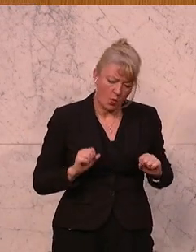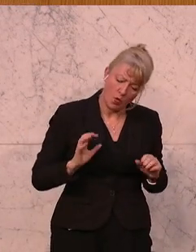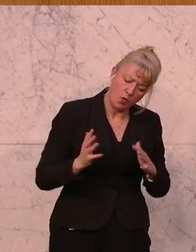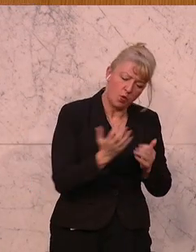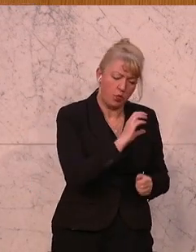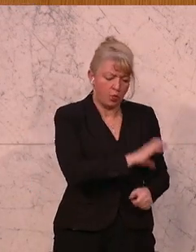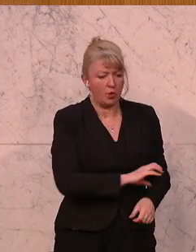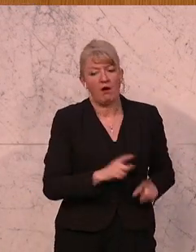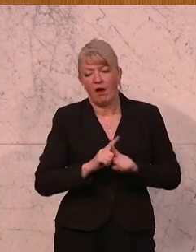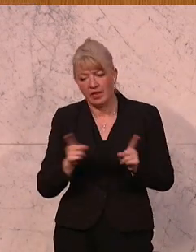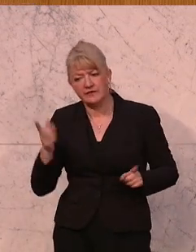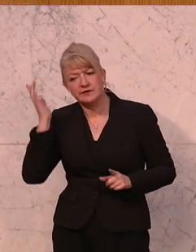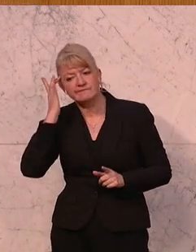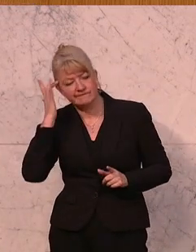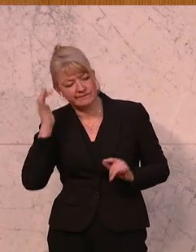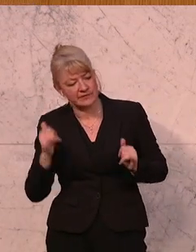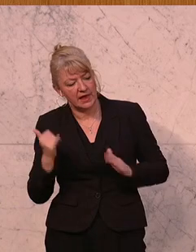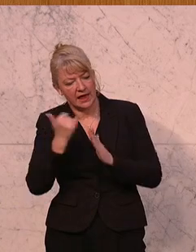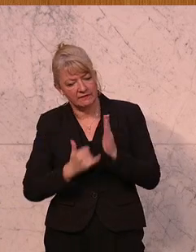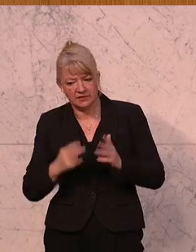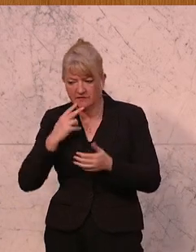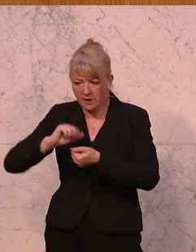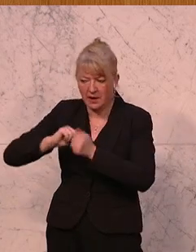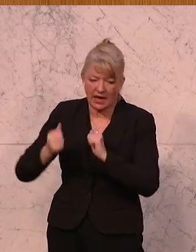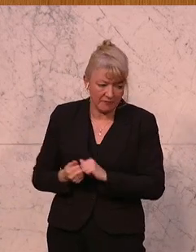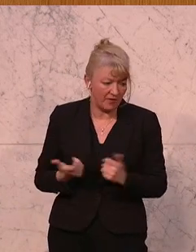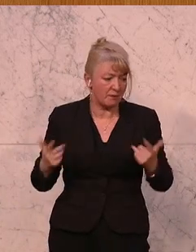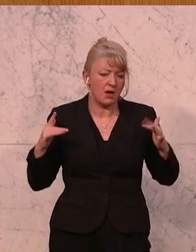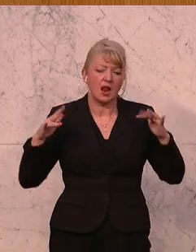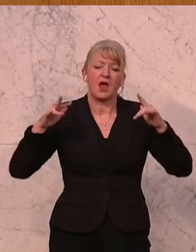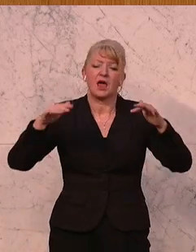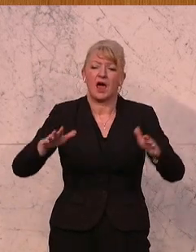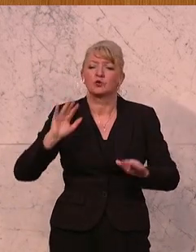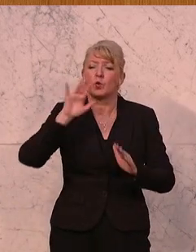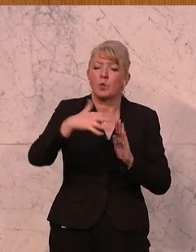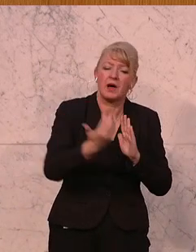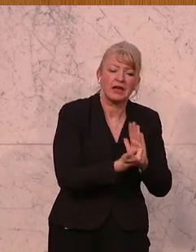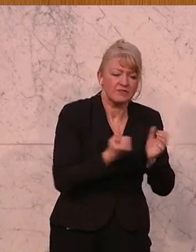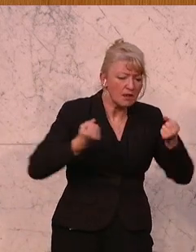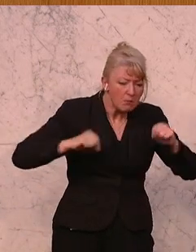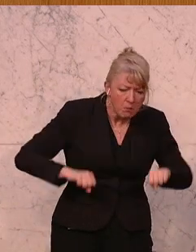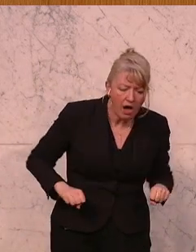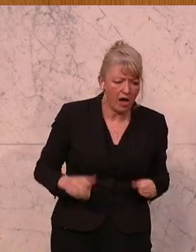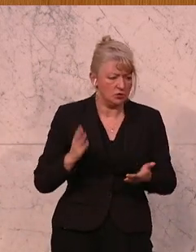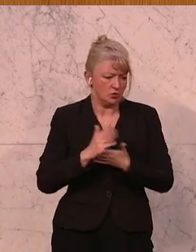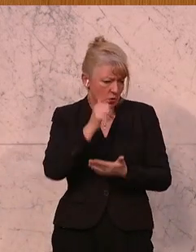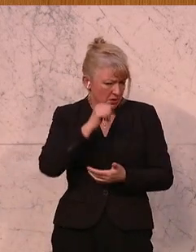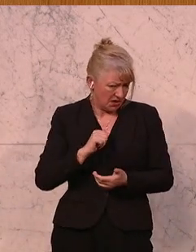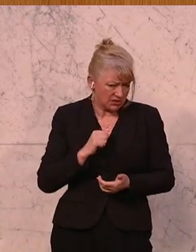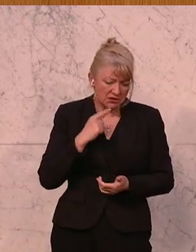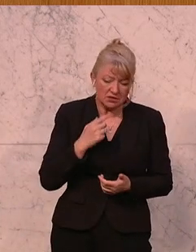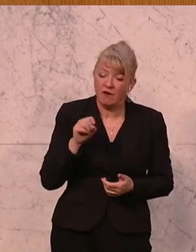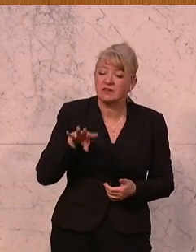waren intelligent genug, haben versucht, die Inflation zu bekämpfen. Wir haben milliardenschwere Übergewinne im Bereich der Bankwirtschaft. Ich habe es gestern schon gesagt,